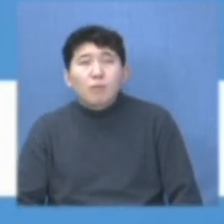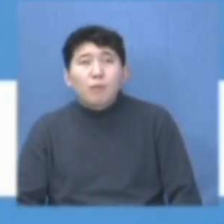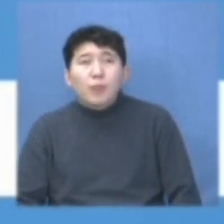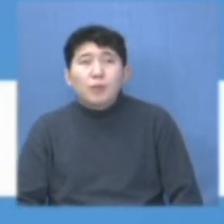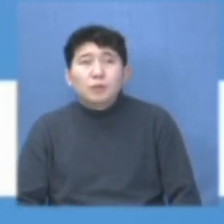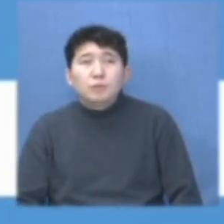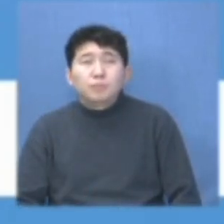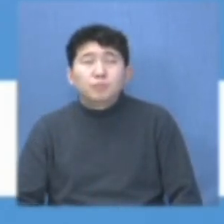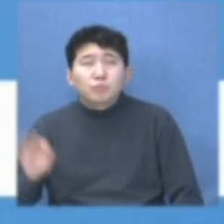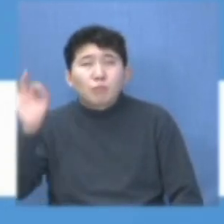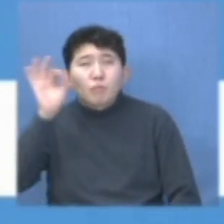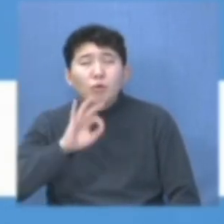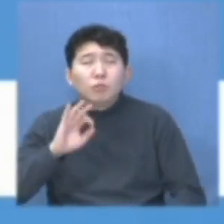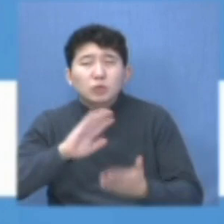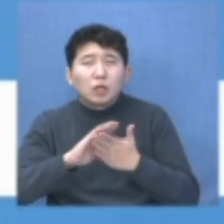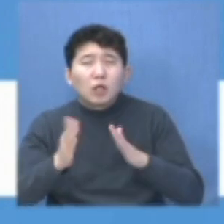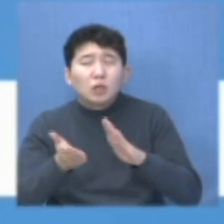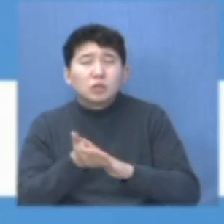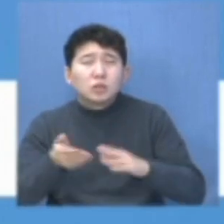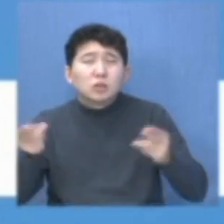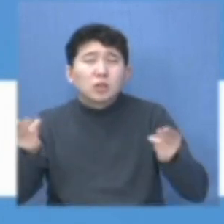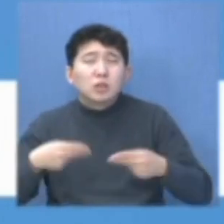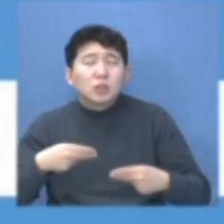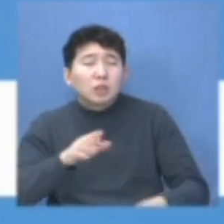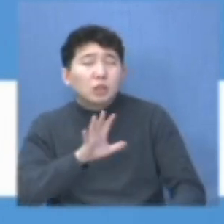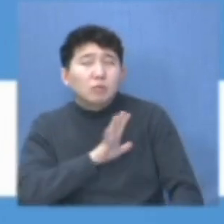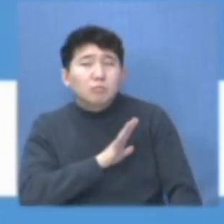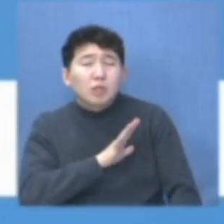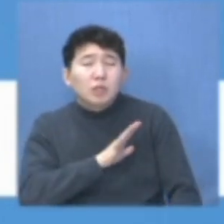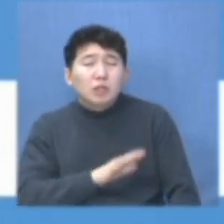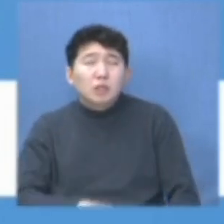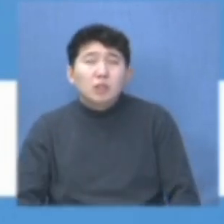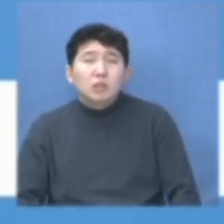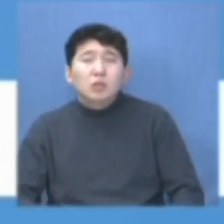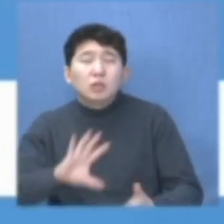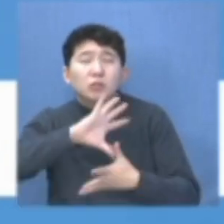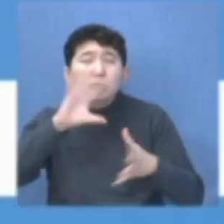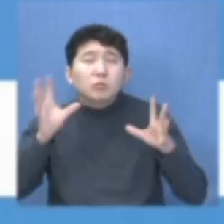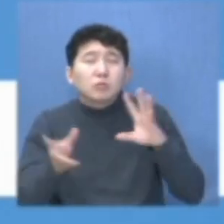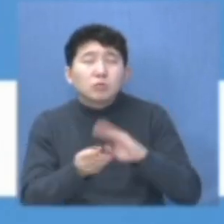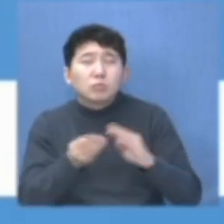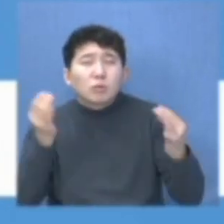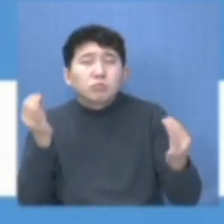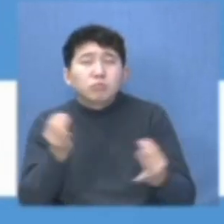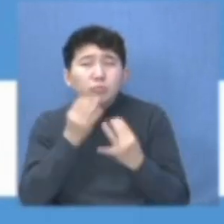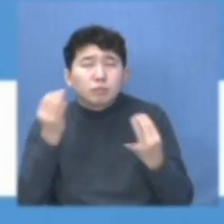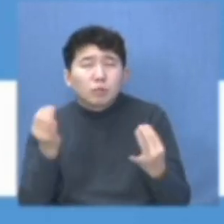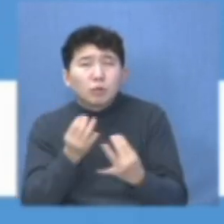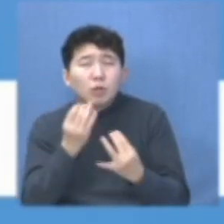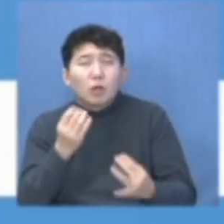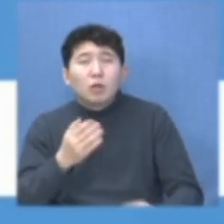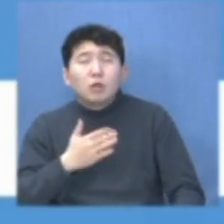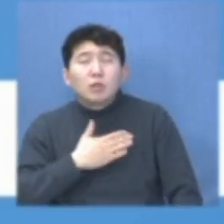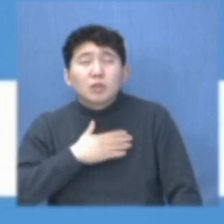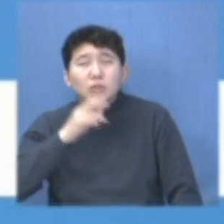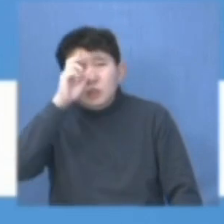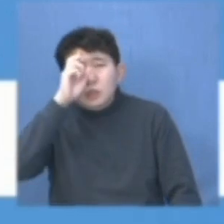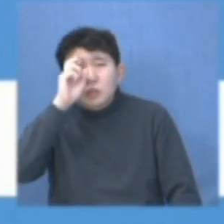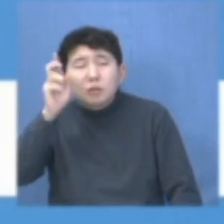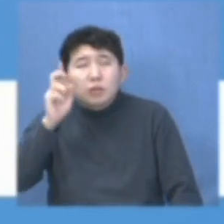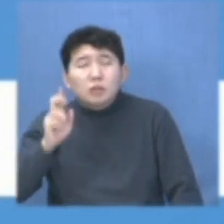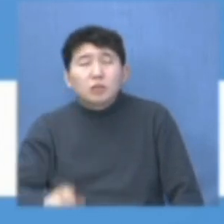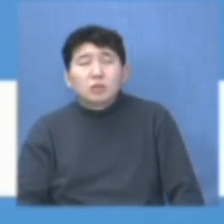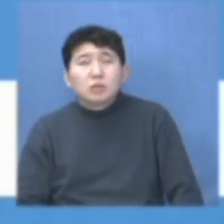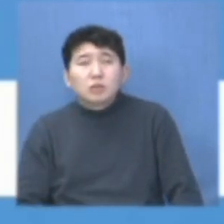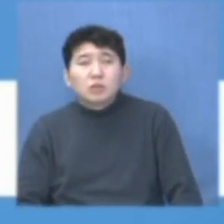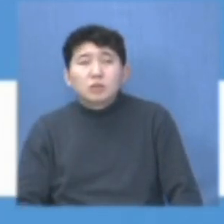ынтымақтастық туралы меморандумға қол қойдық. Жалпы келіссөздердің нәтижелері біздің елдеріміз арасындағы